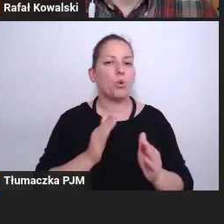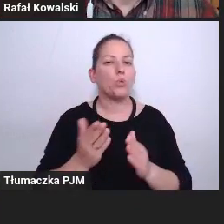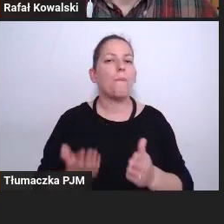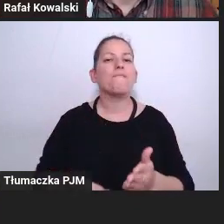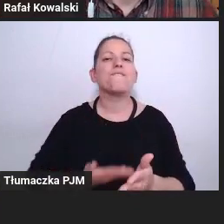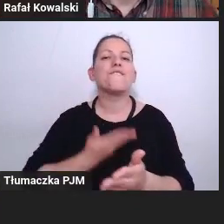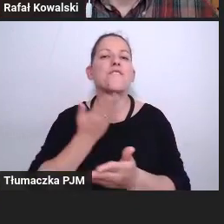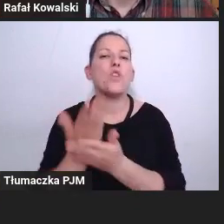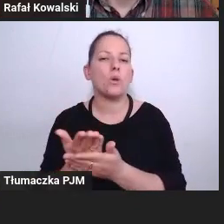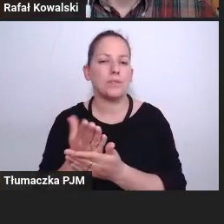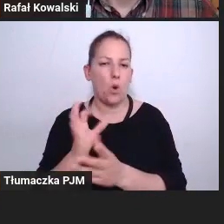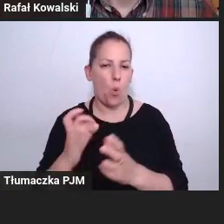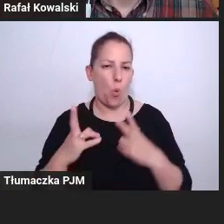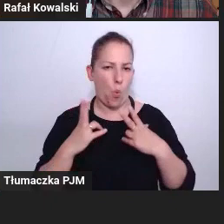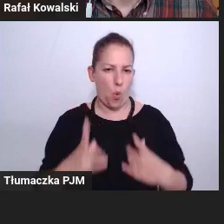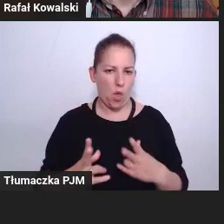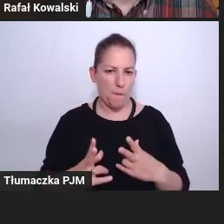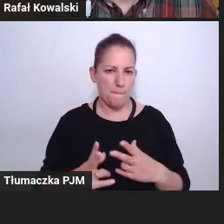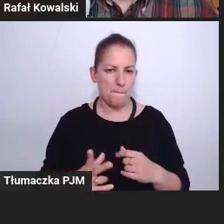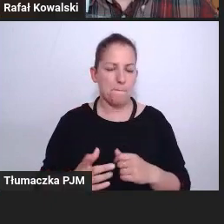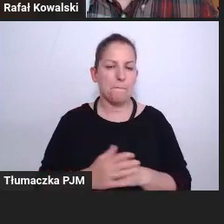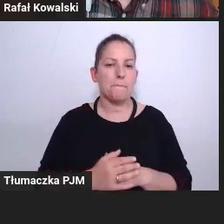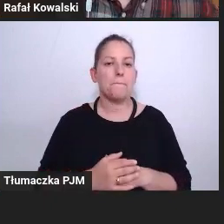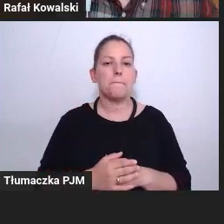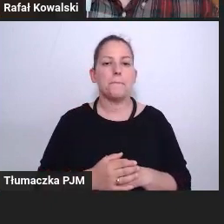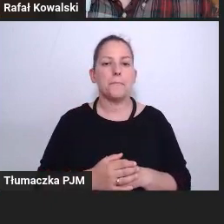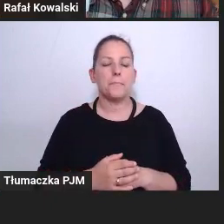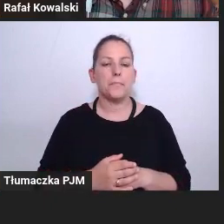wnioskowania o urlopy. To znaczy, my w dość